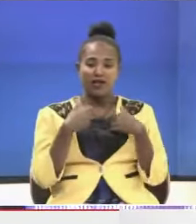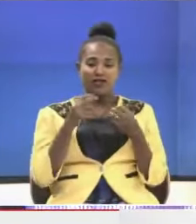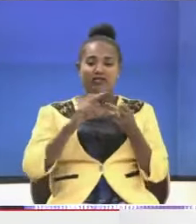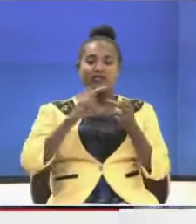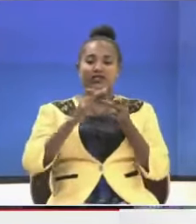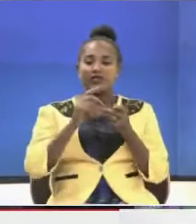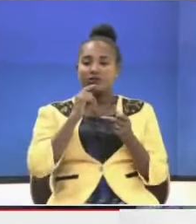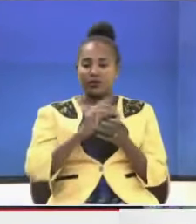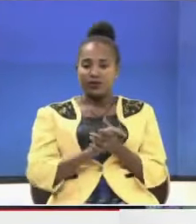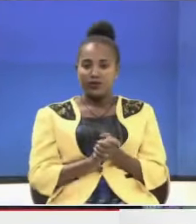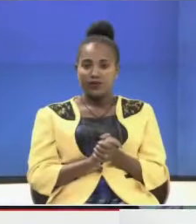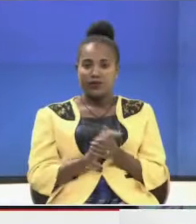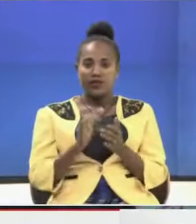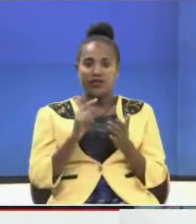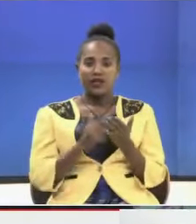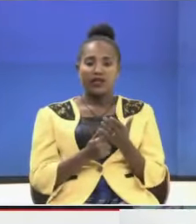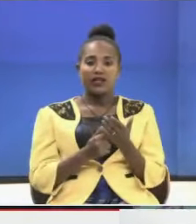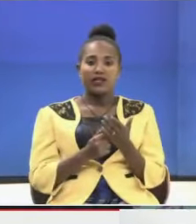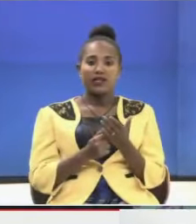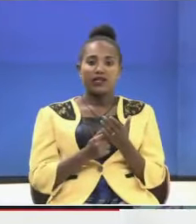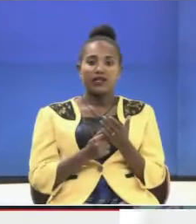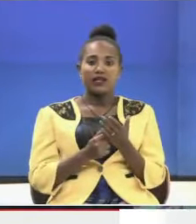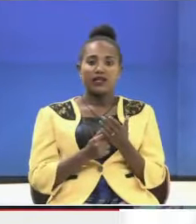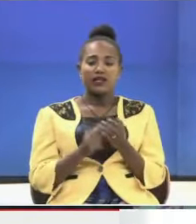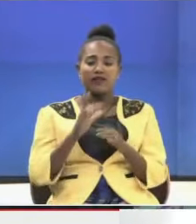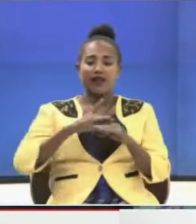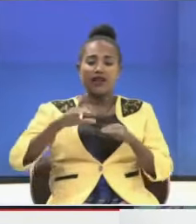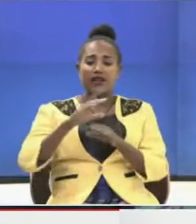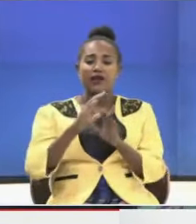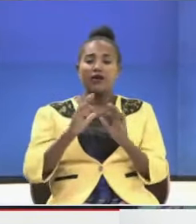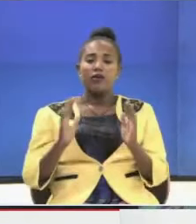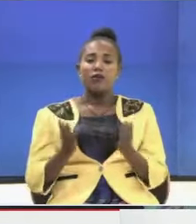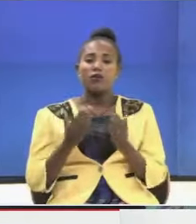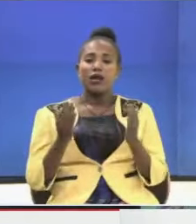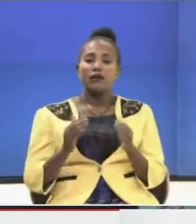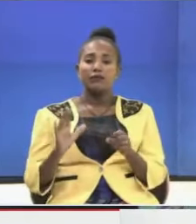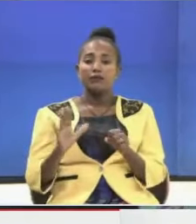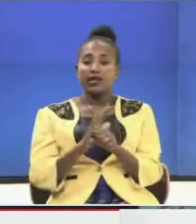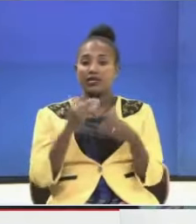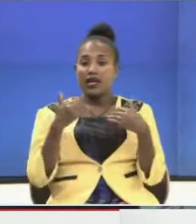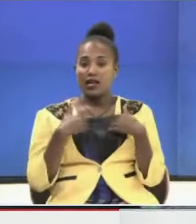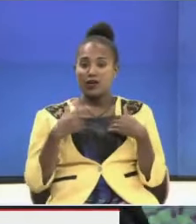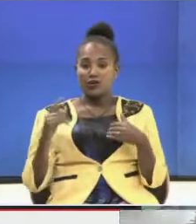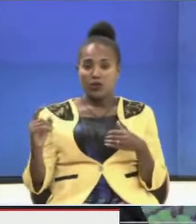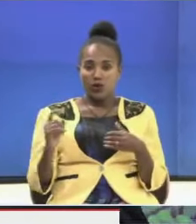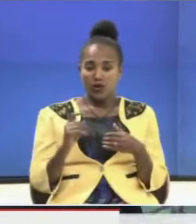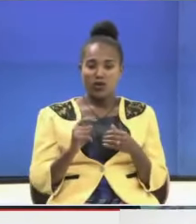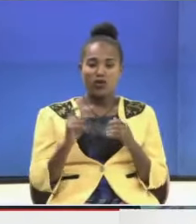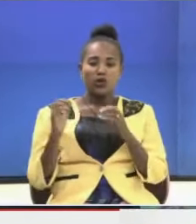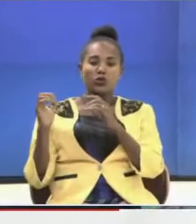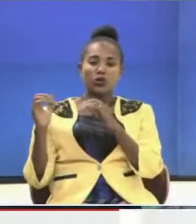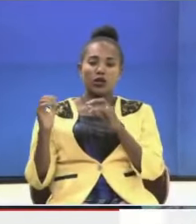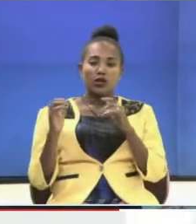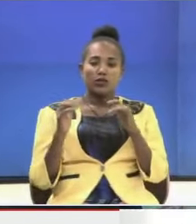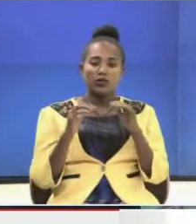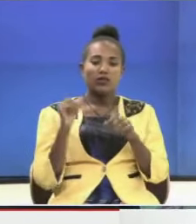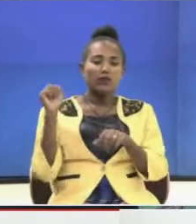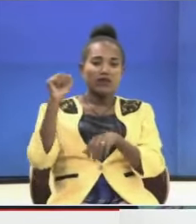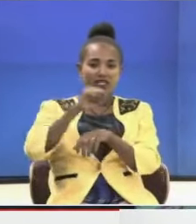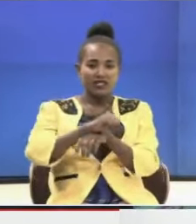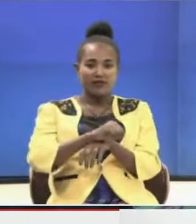ነው። የህሉና ዘመቻችን ከፍ ያለ የሞራል ብቃት እና ልዕልና ያለው ስለሆነ ጦርነቱን